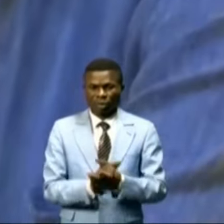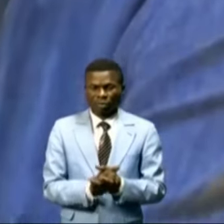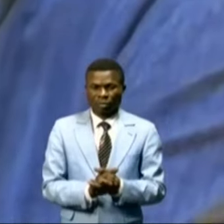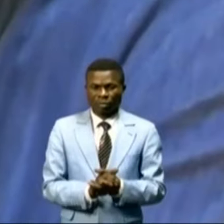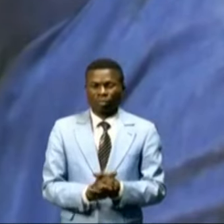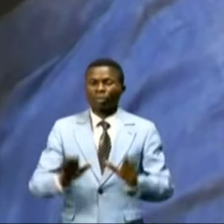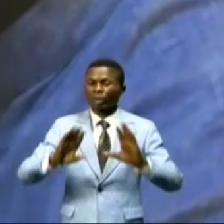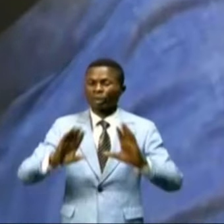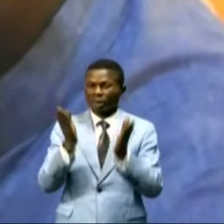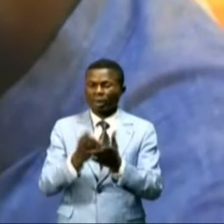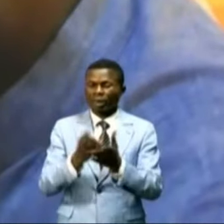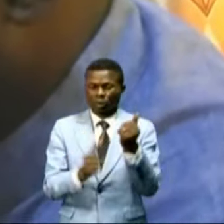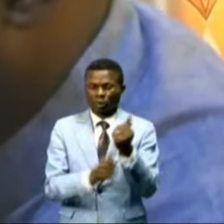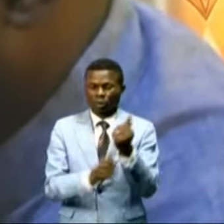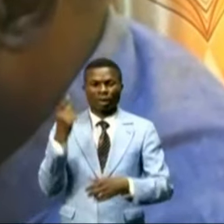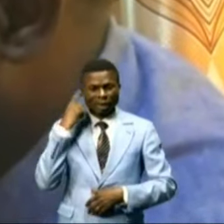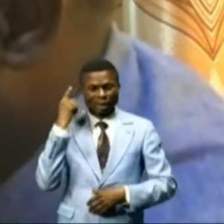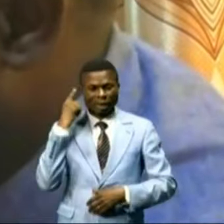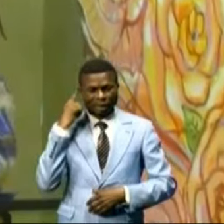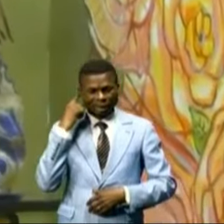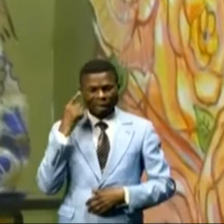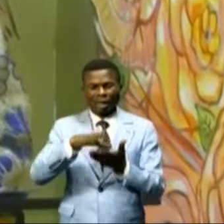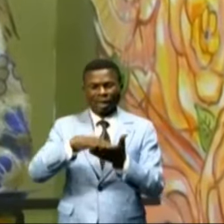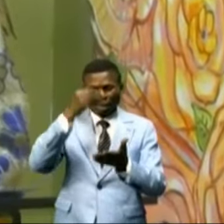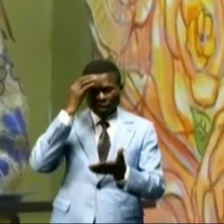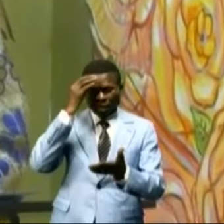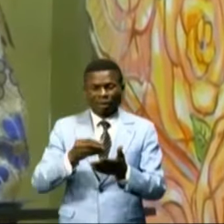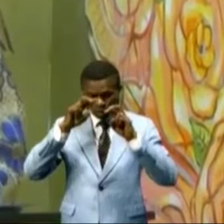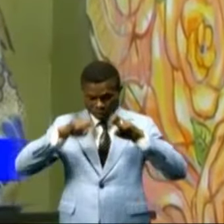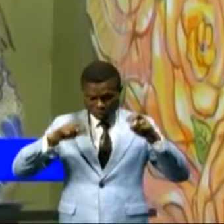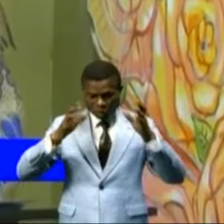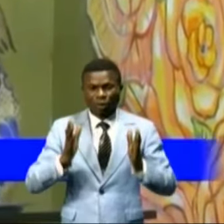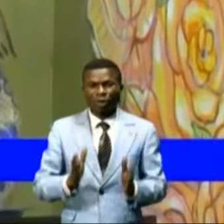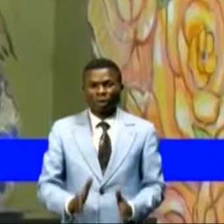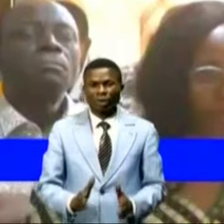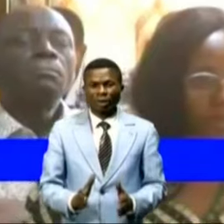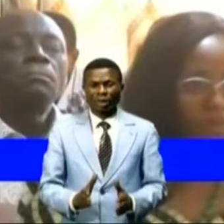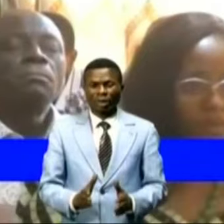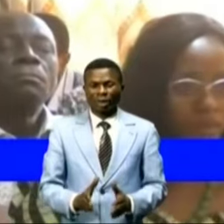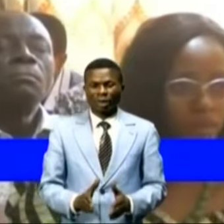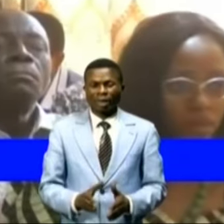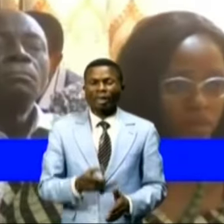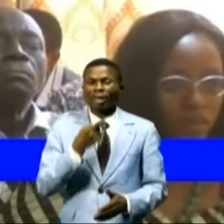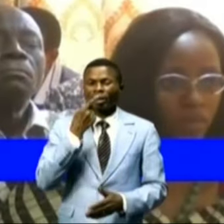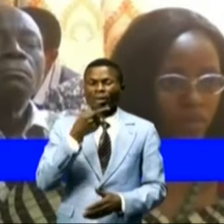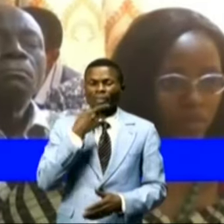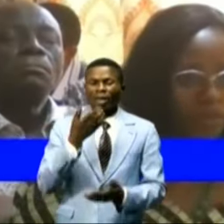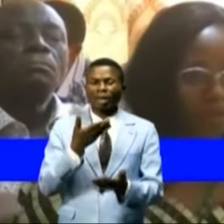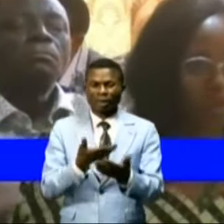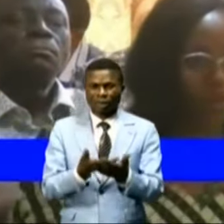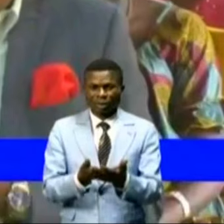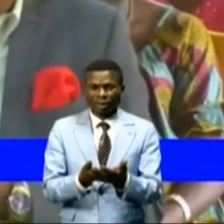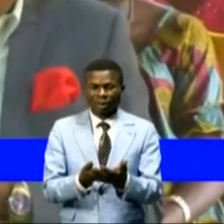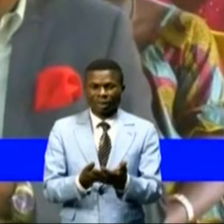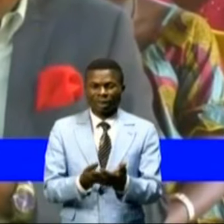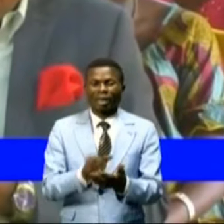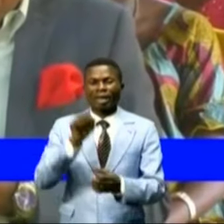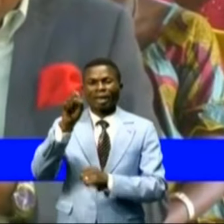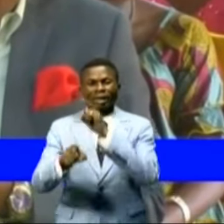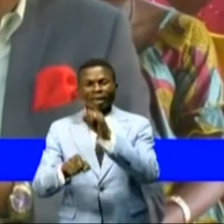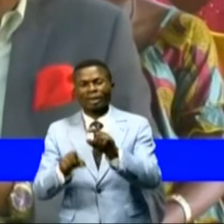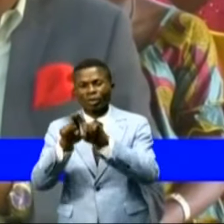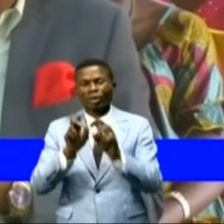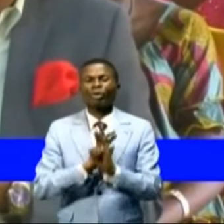L'assistance attentive au partage du savoir par ces chercheurs n'a pas manqué de les manifester par un jeu de questions et